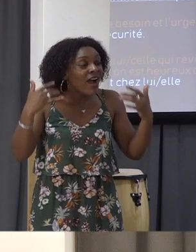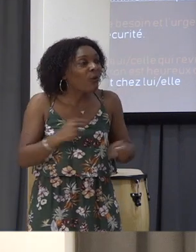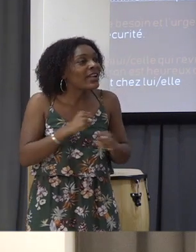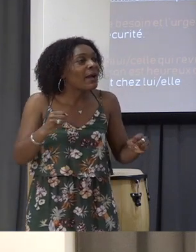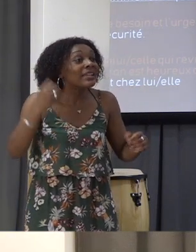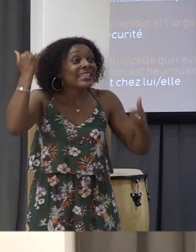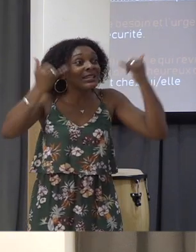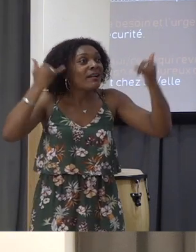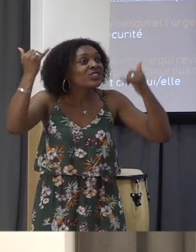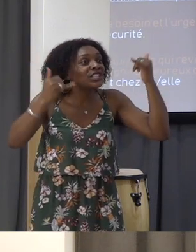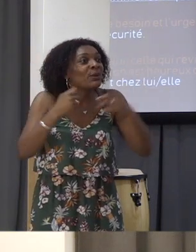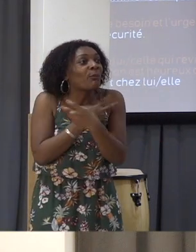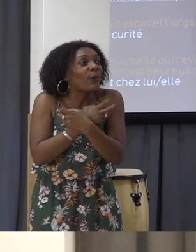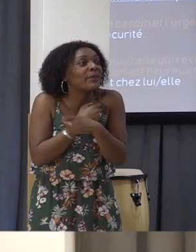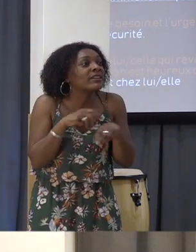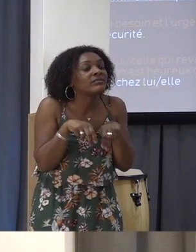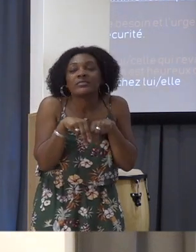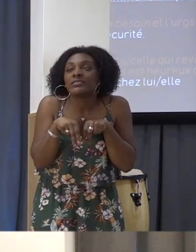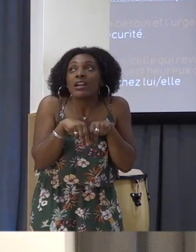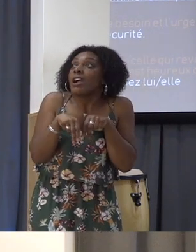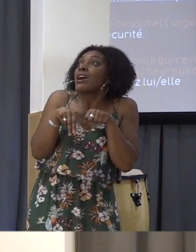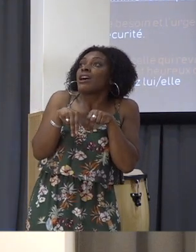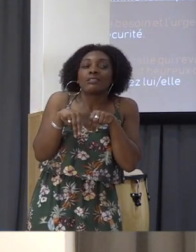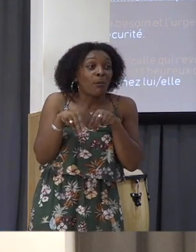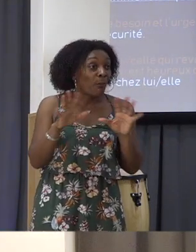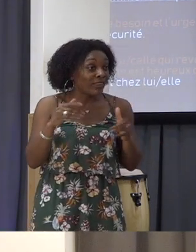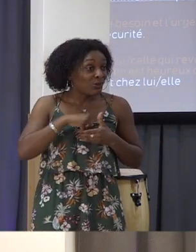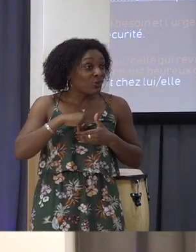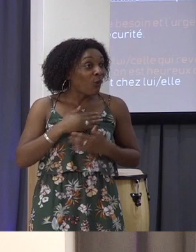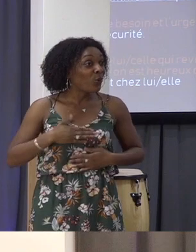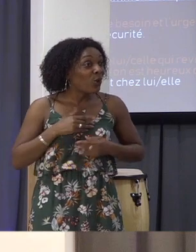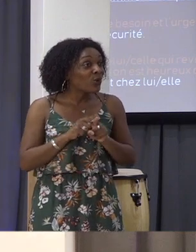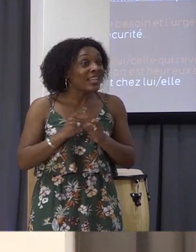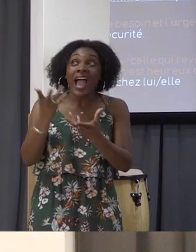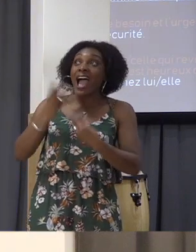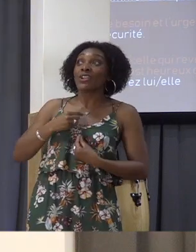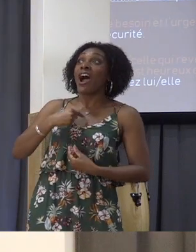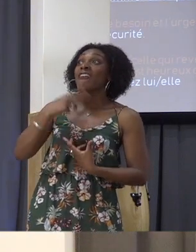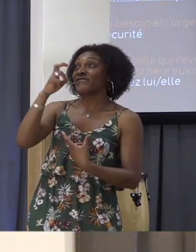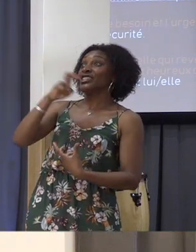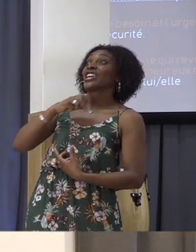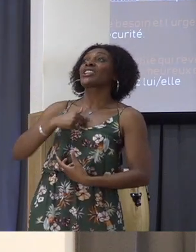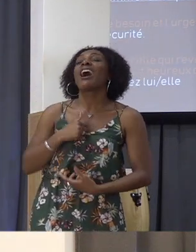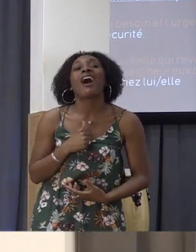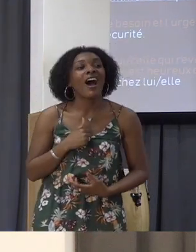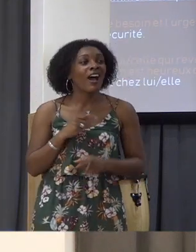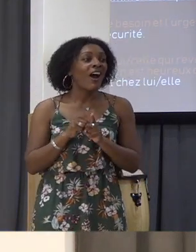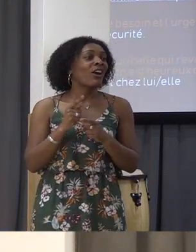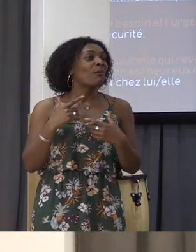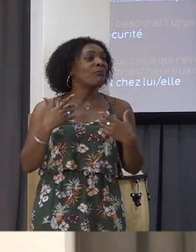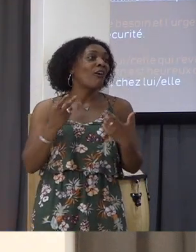elle s'est sentie accueillie. Elle savait qu'il était le bienvenu, la